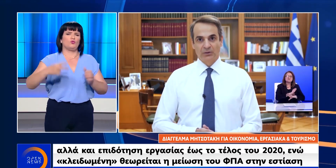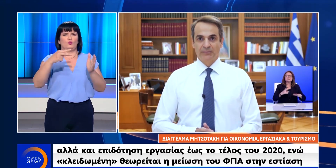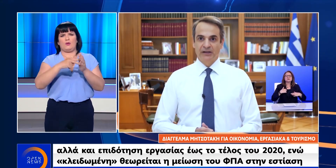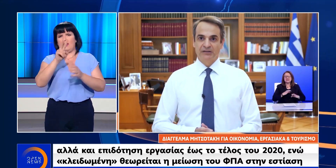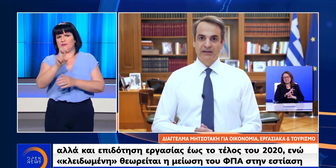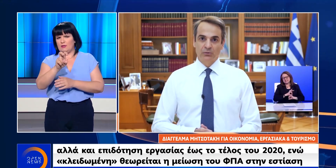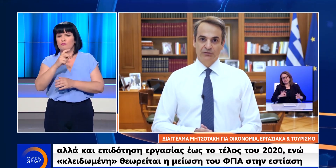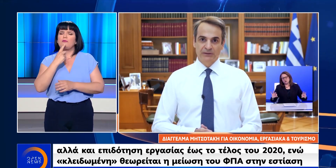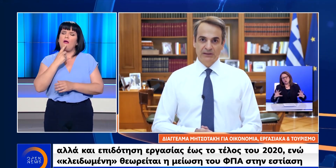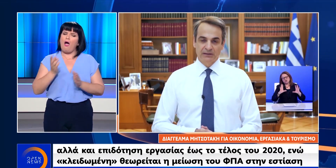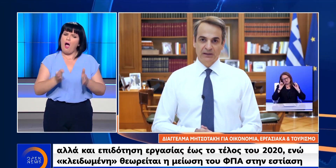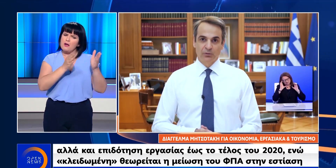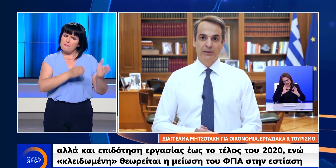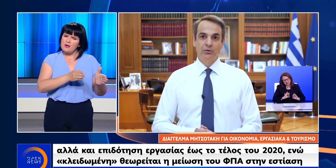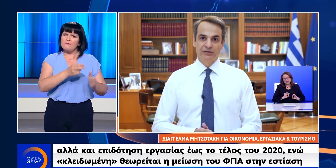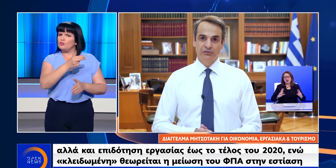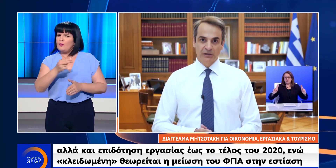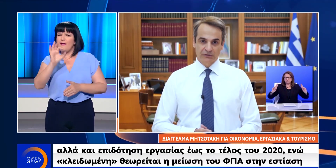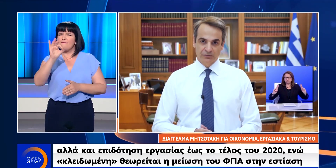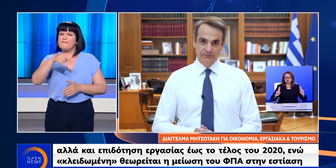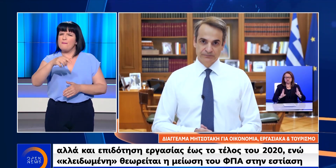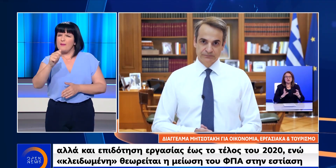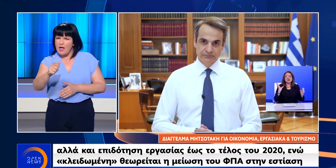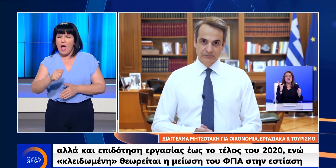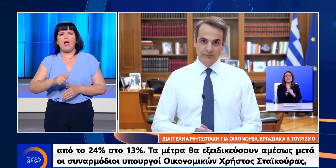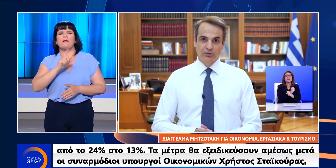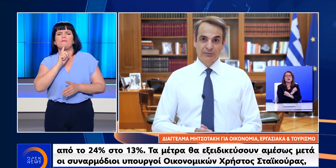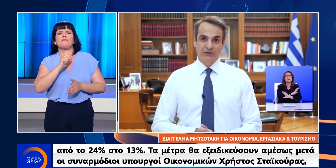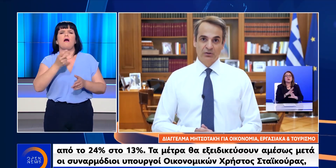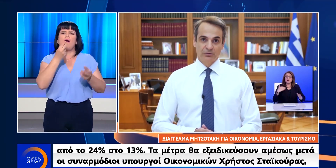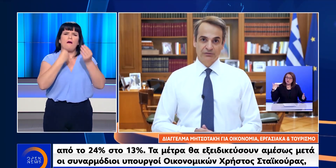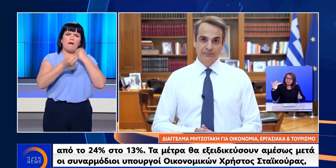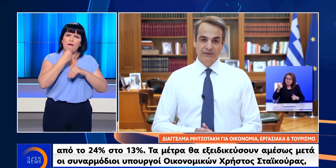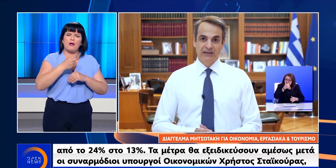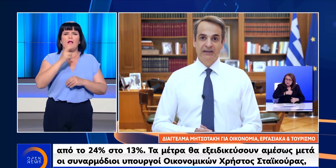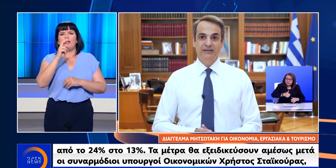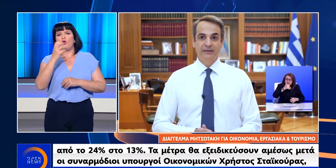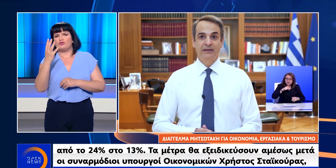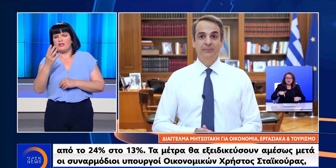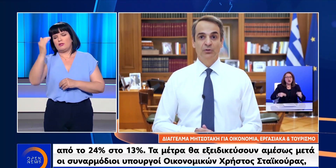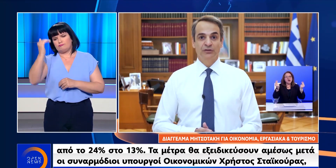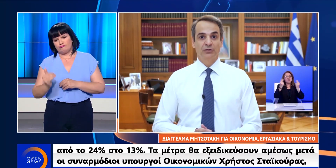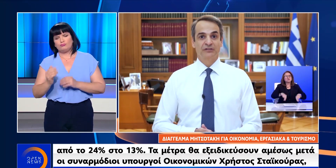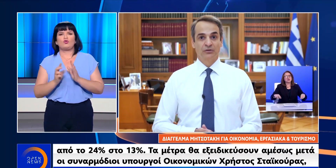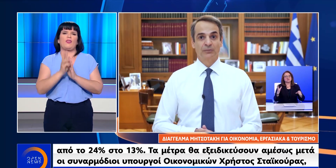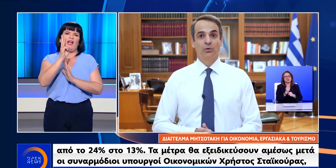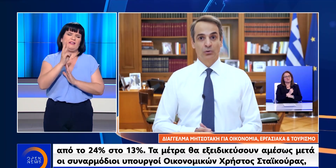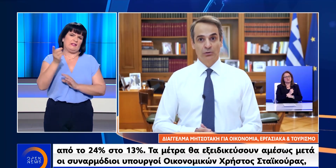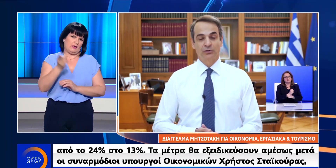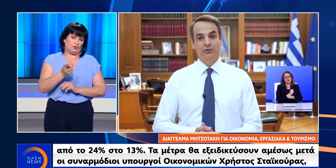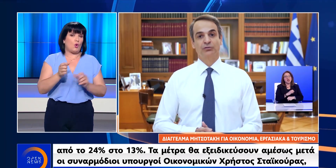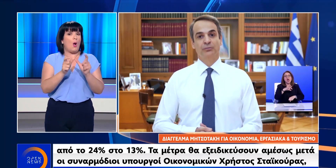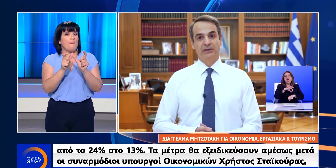2020, ενώ κλειδωμένη θεωρείται η μείωση του ΦΠΑ στην εστίαση από το 24% στο 13%. Τα μέτρα